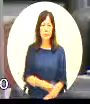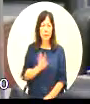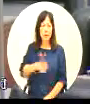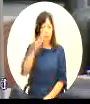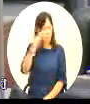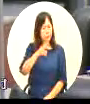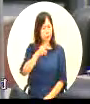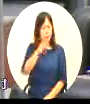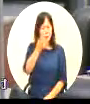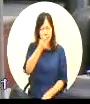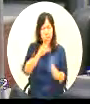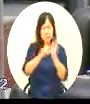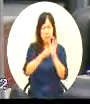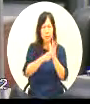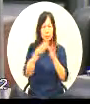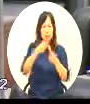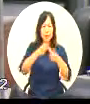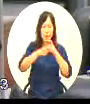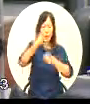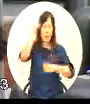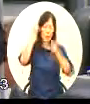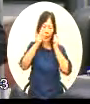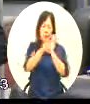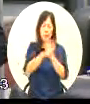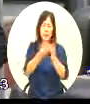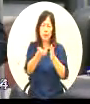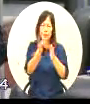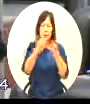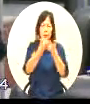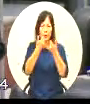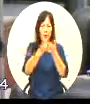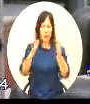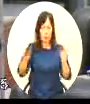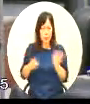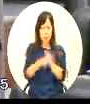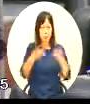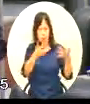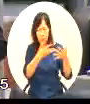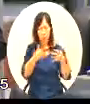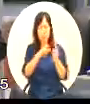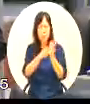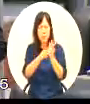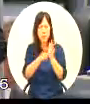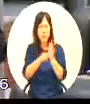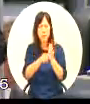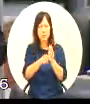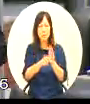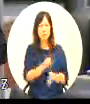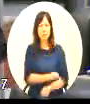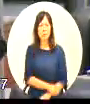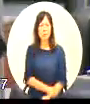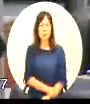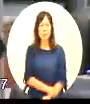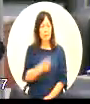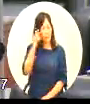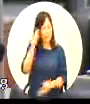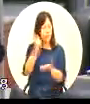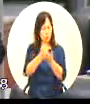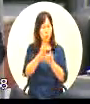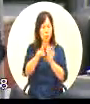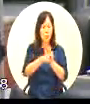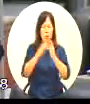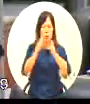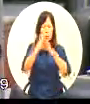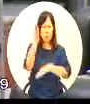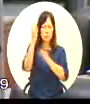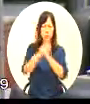哦，来回顾一下我前两个会期总质询的时候，那曾经要求过我们市政府所做